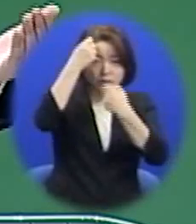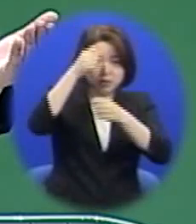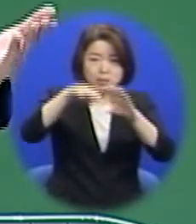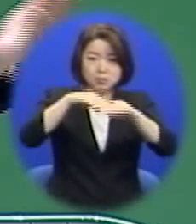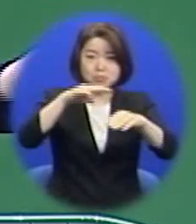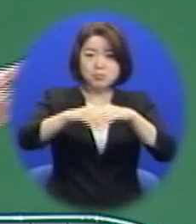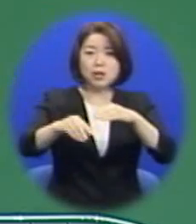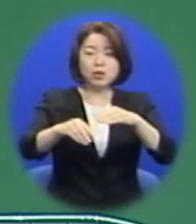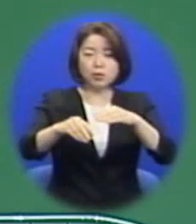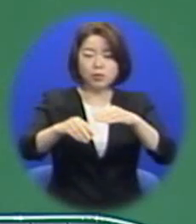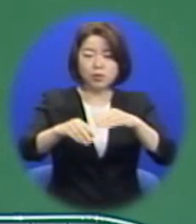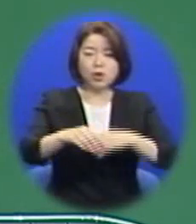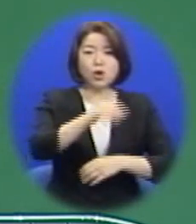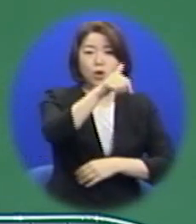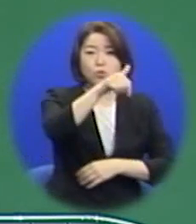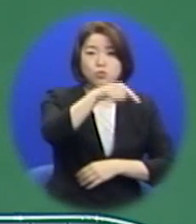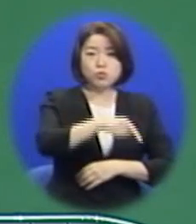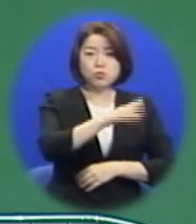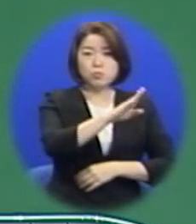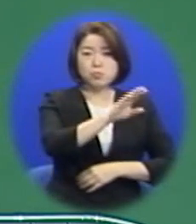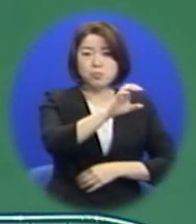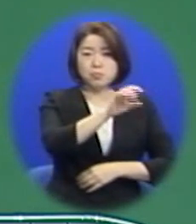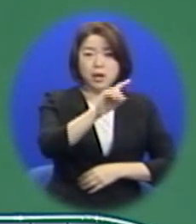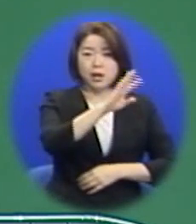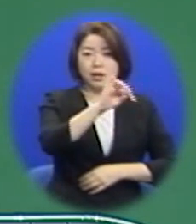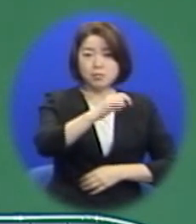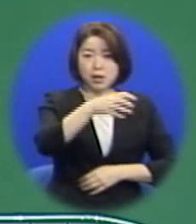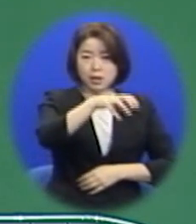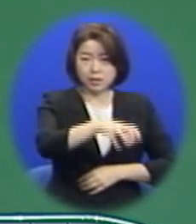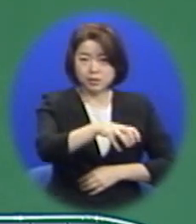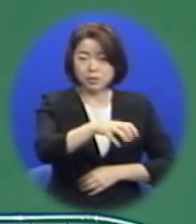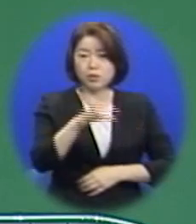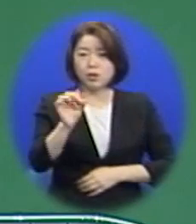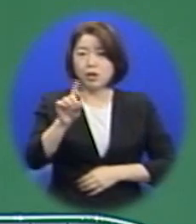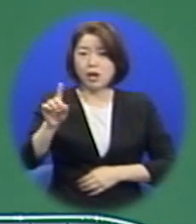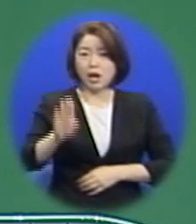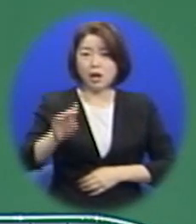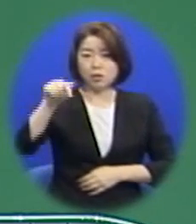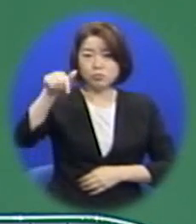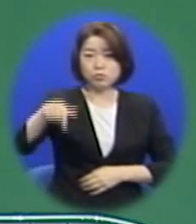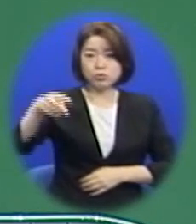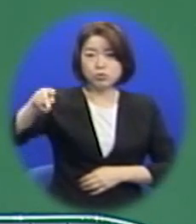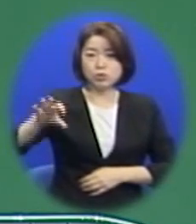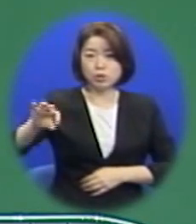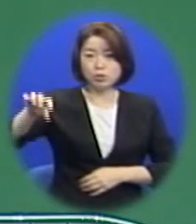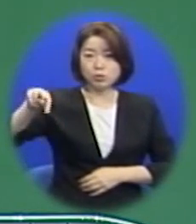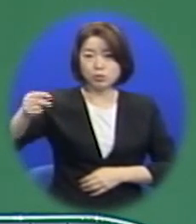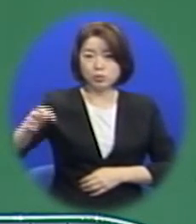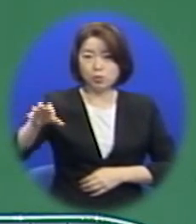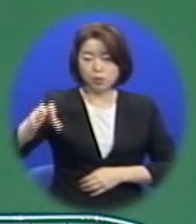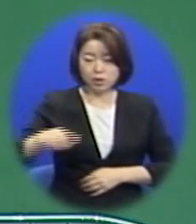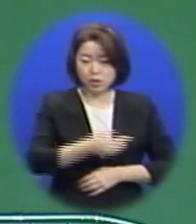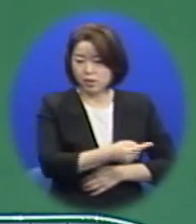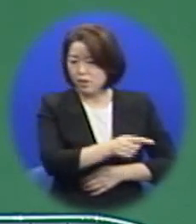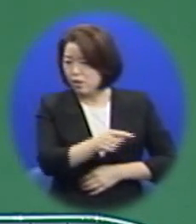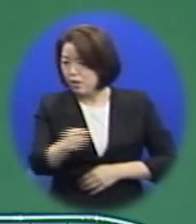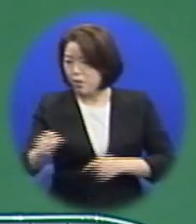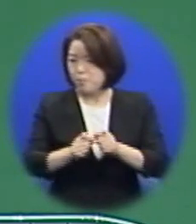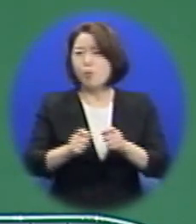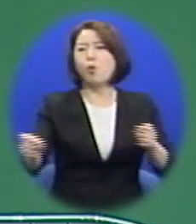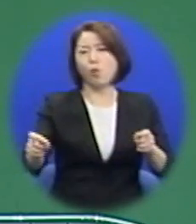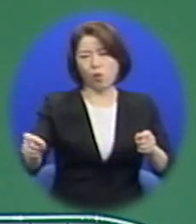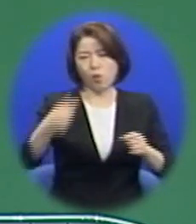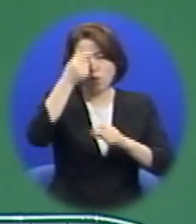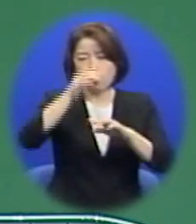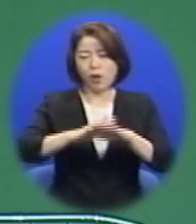구파발에서 압구정동까지 예배를 드리러 오신 거예요. 은혜를 아는 사람, 정말